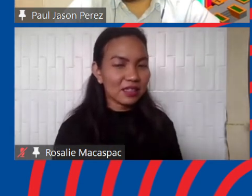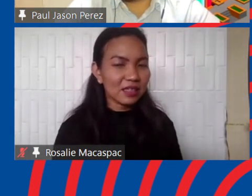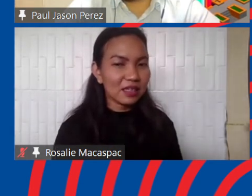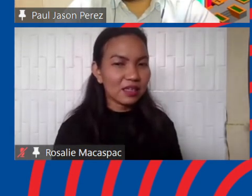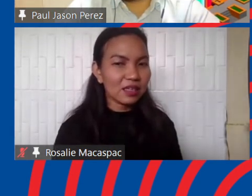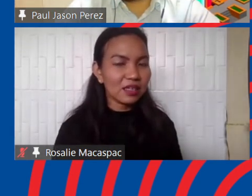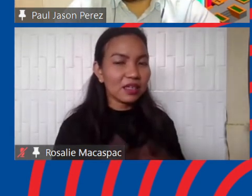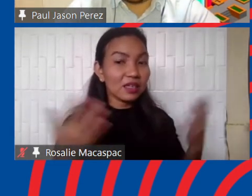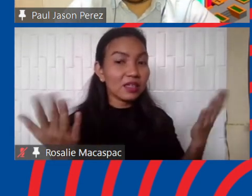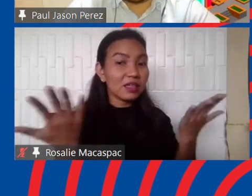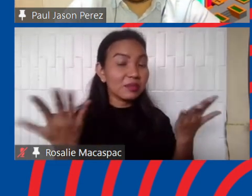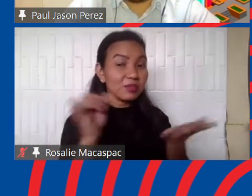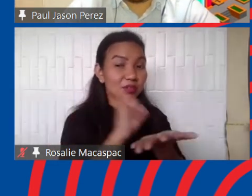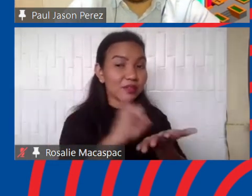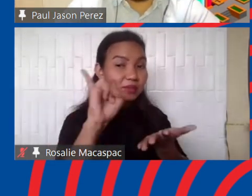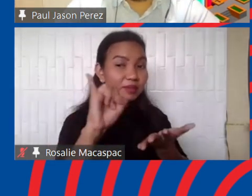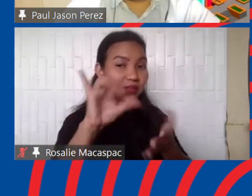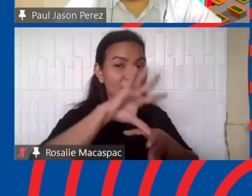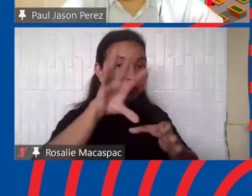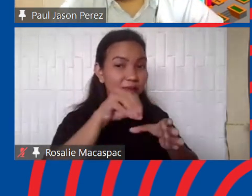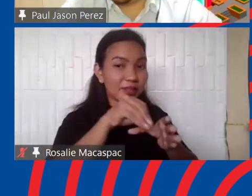Saang institution po sila?